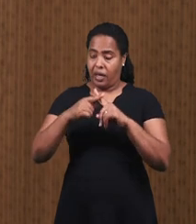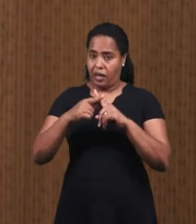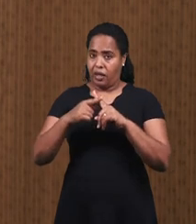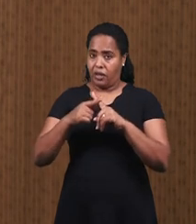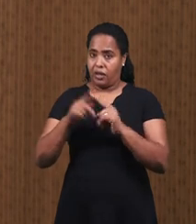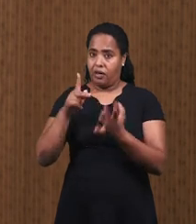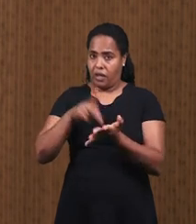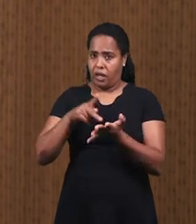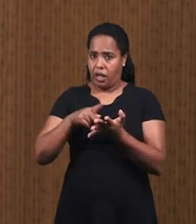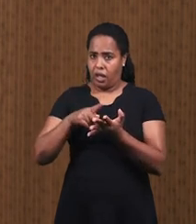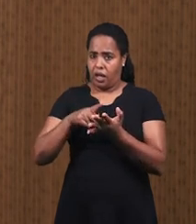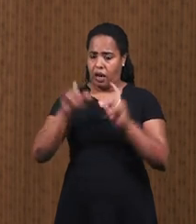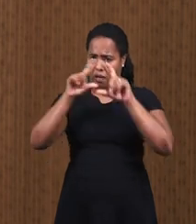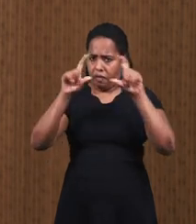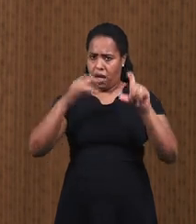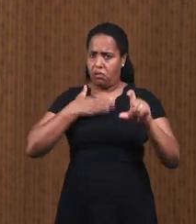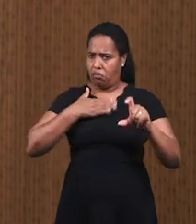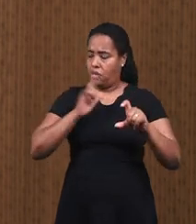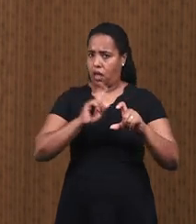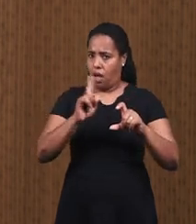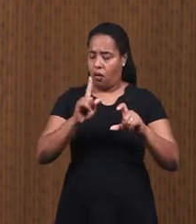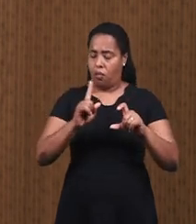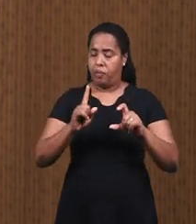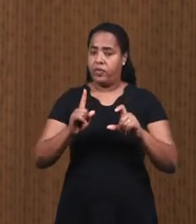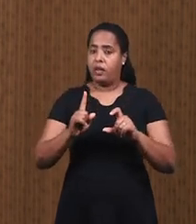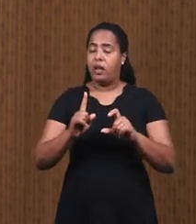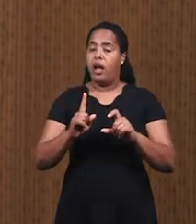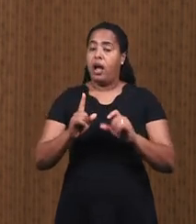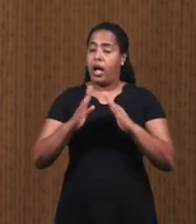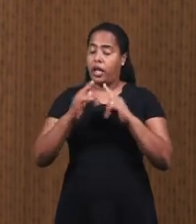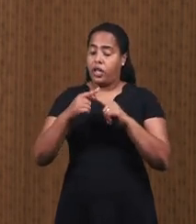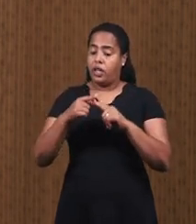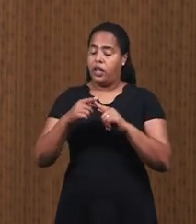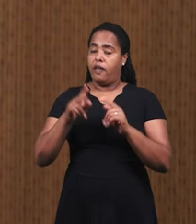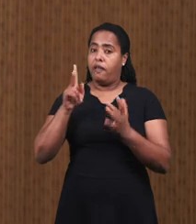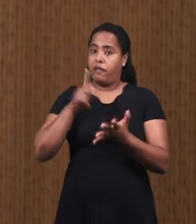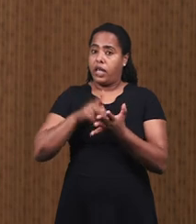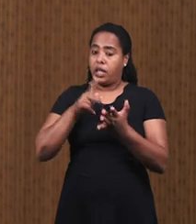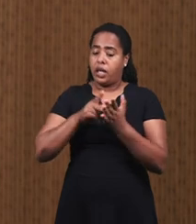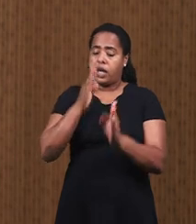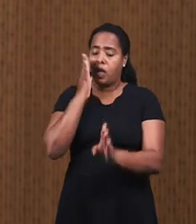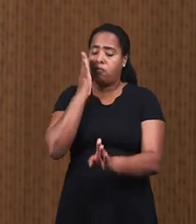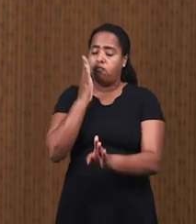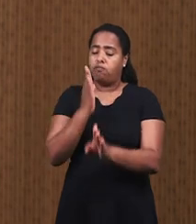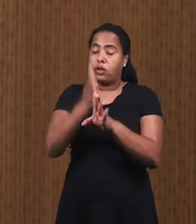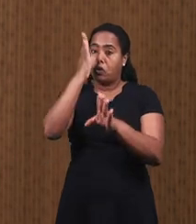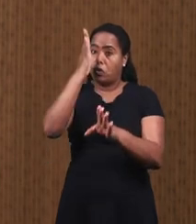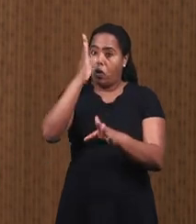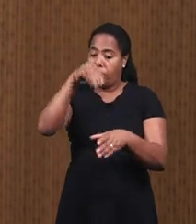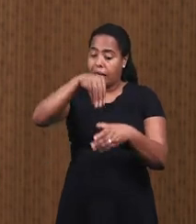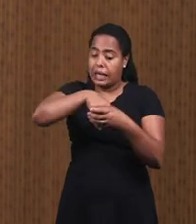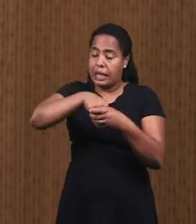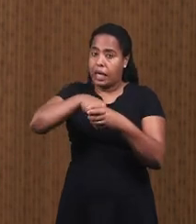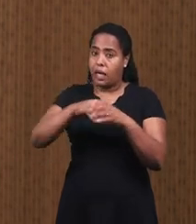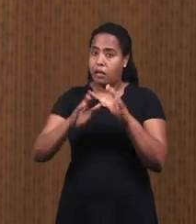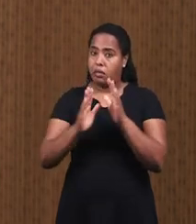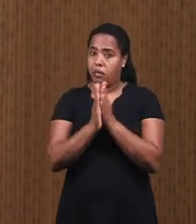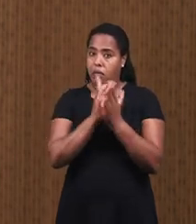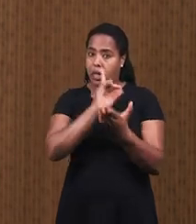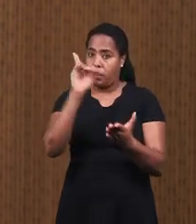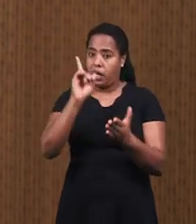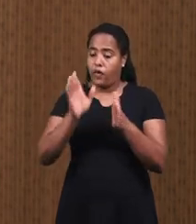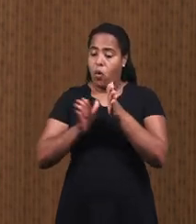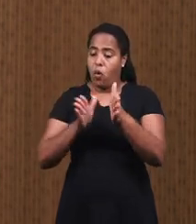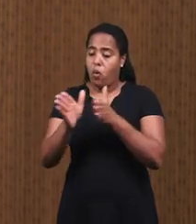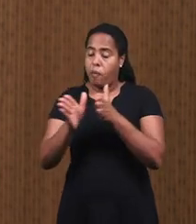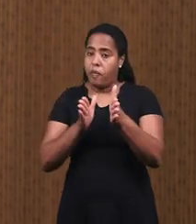L'Église véritable, la phrase ne vient pas de moi. La phrase, l'Église véritable, c'est celle qui identifie dans la parole